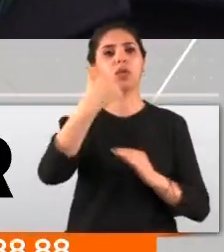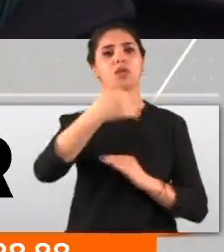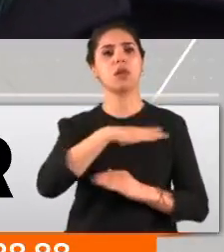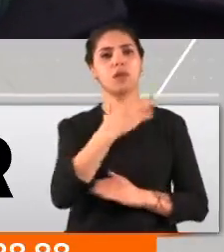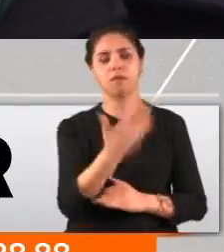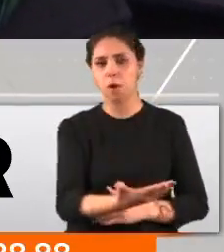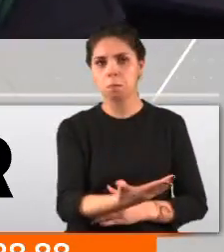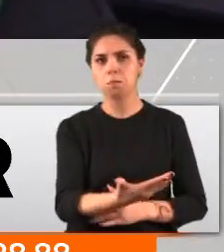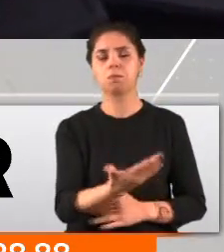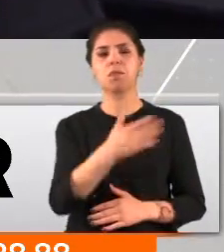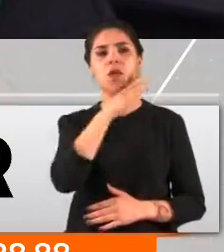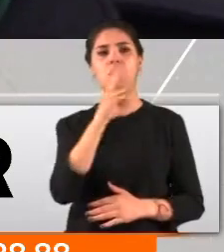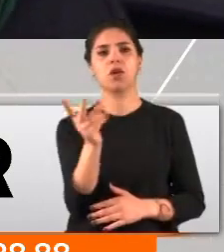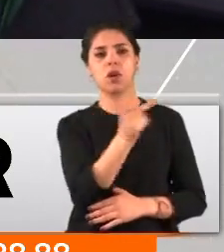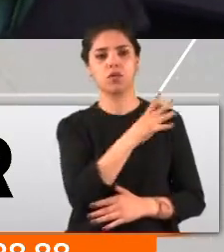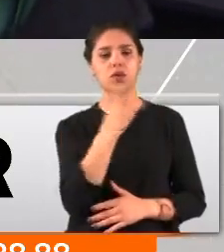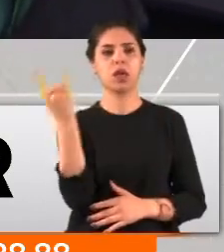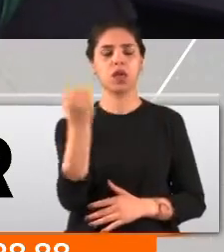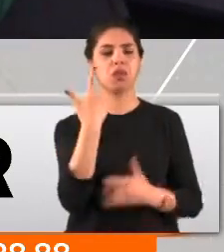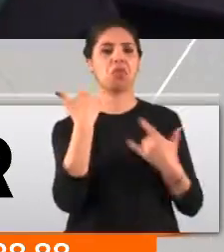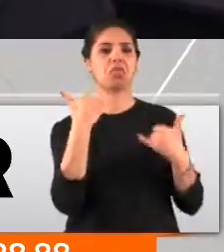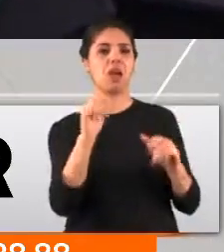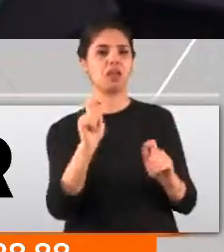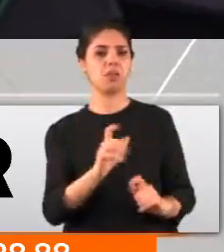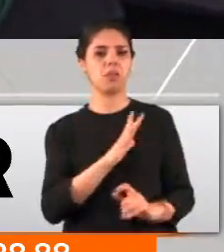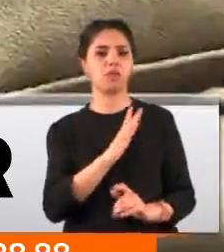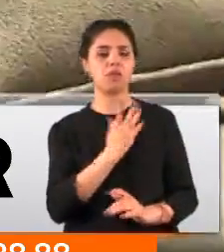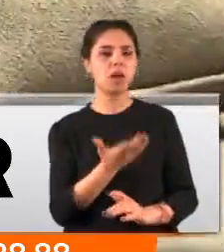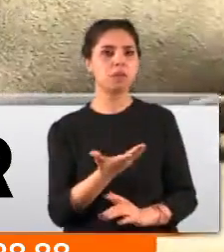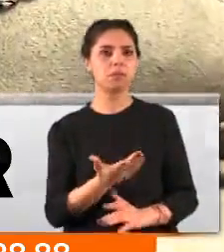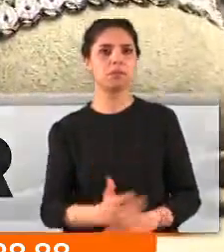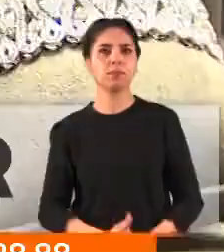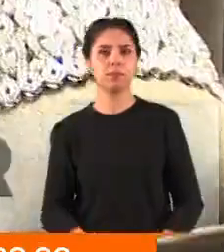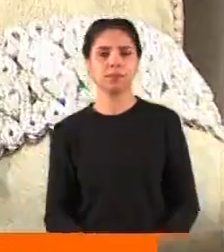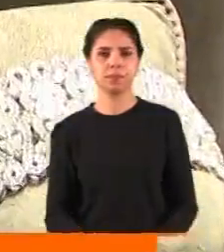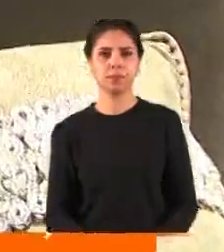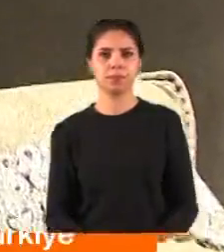ve yurt dışına kaçıyorlar, geziyorlar, tatil yapıyorlar, günlerini gün ediyorlar.